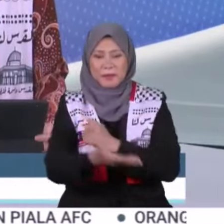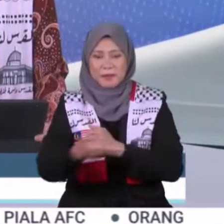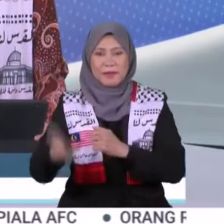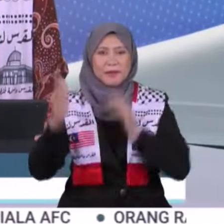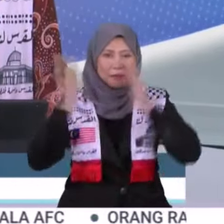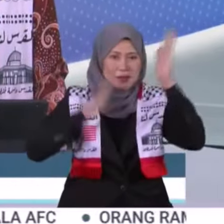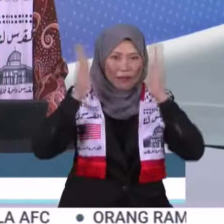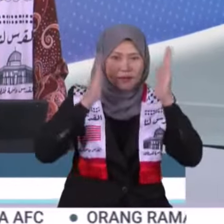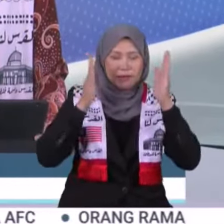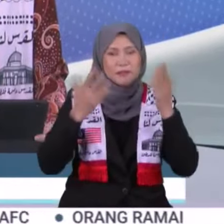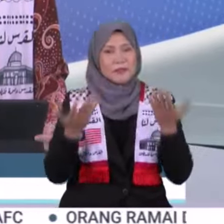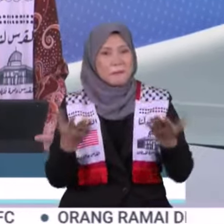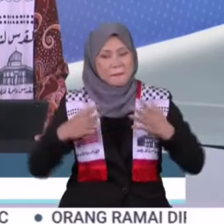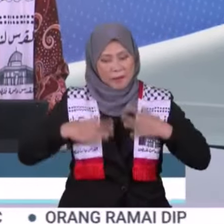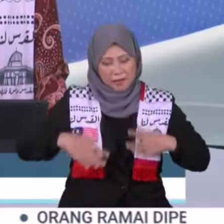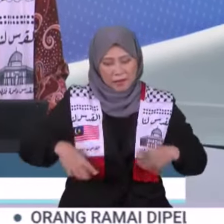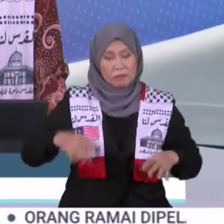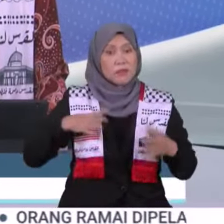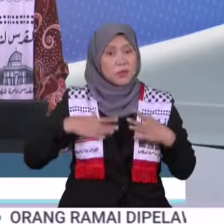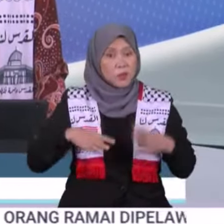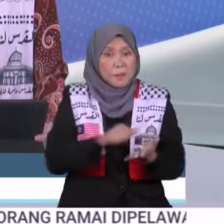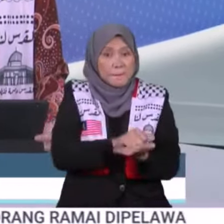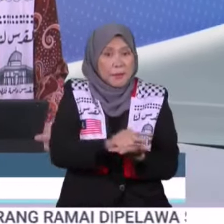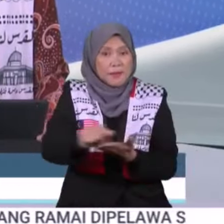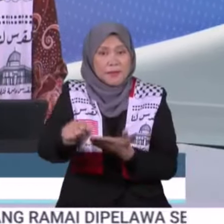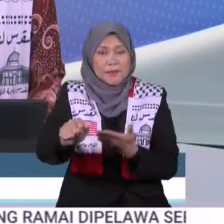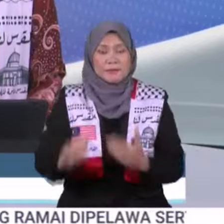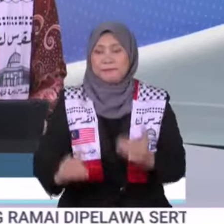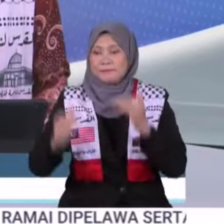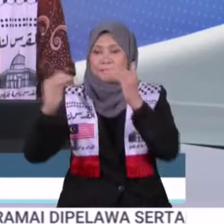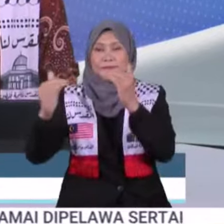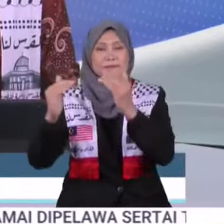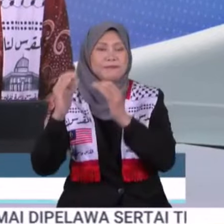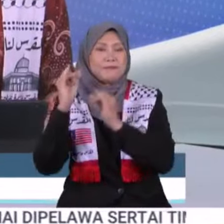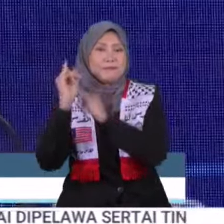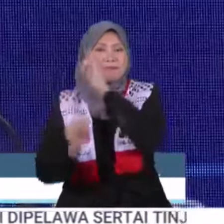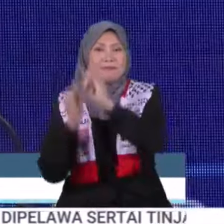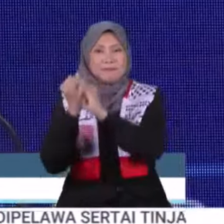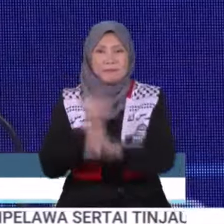Malaysia melalui pemakaian batik di peringkat antarabangsa.